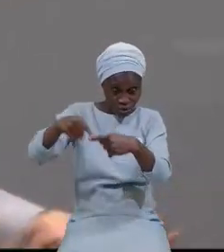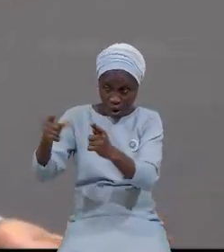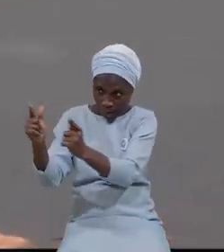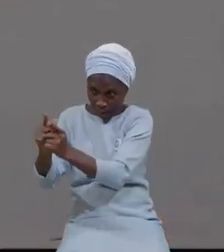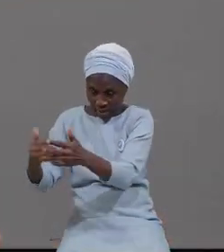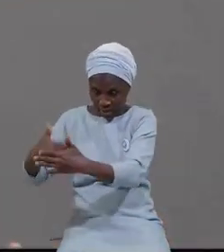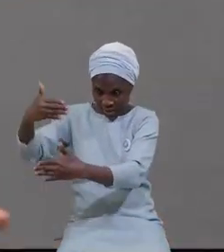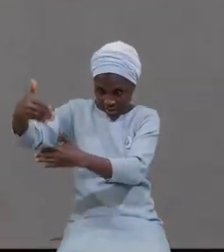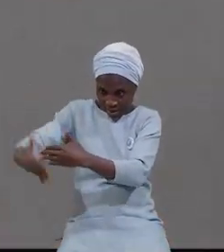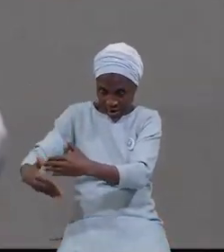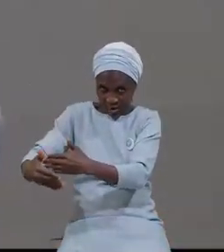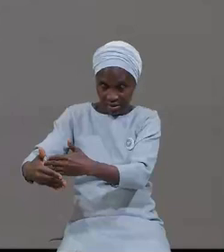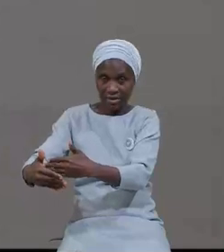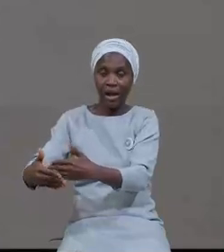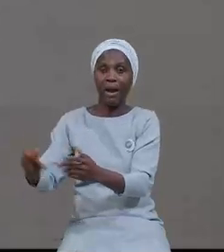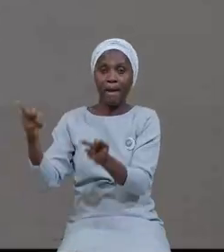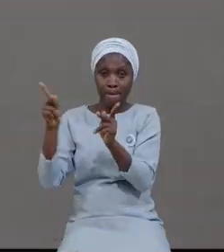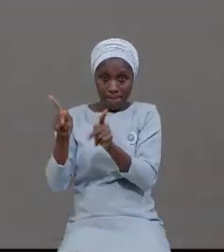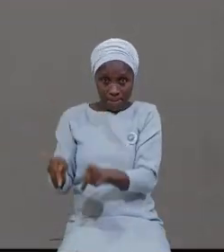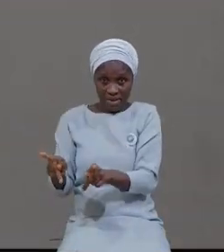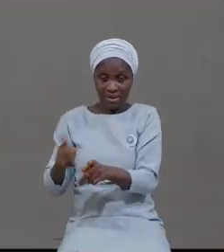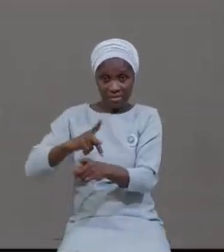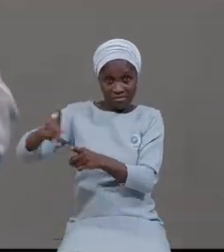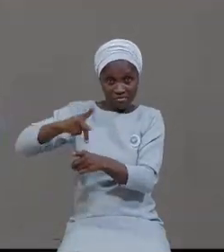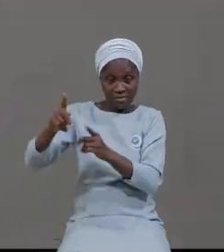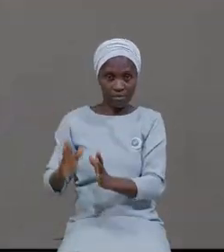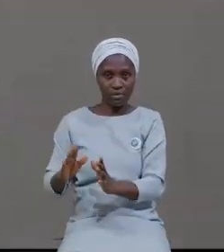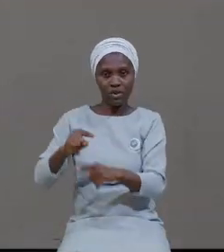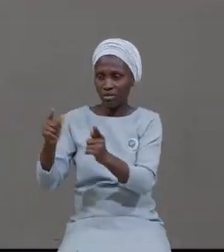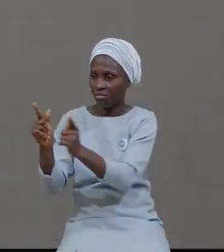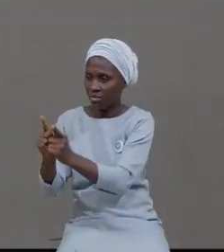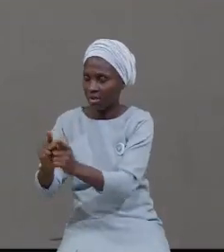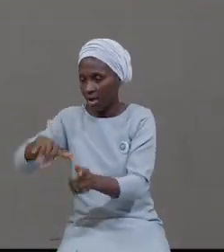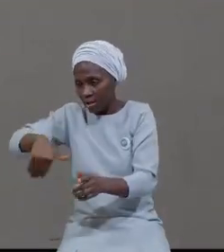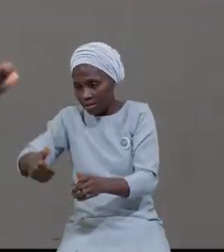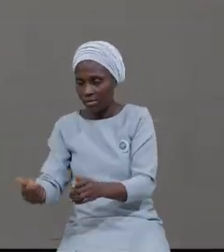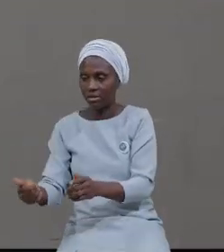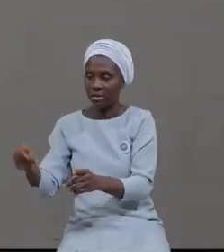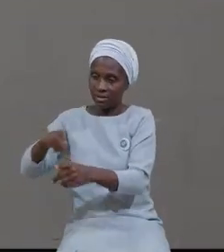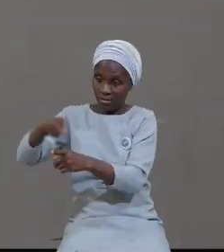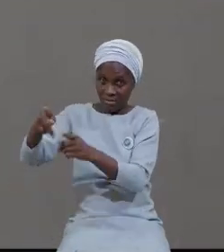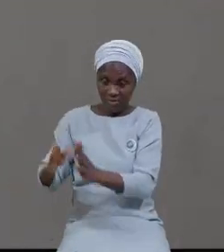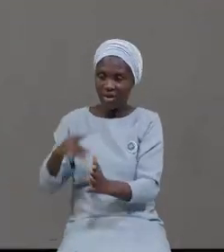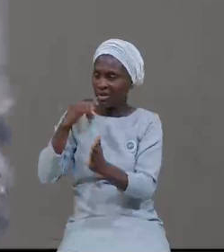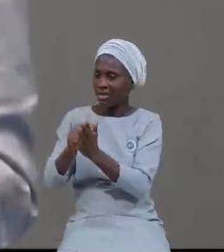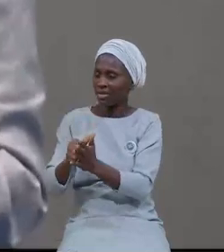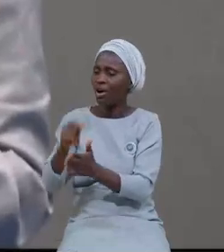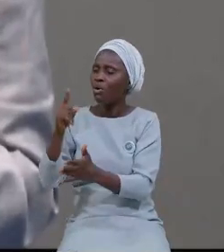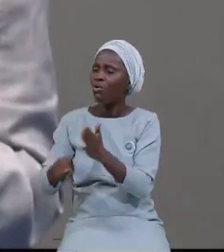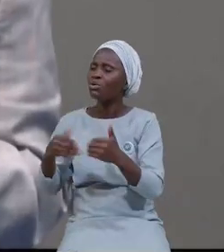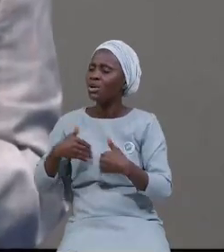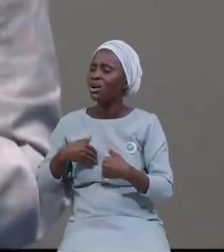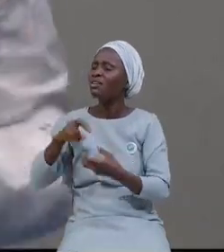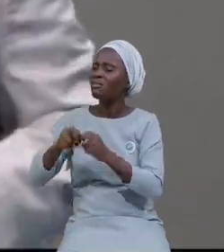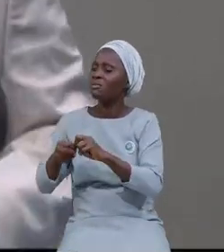l'espect suivant tu vas vers l'espè suivant et il te dit qu'est-ce que tu as j'avais 7 maintenant j'ai